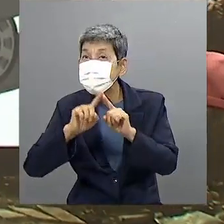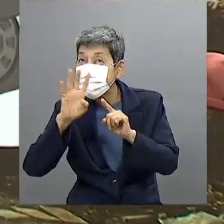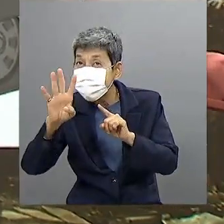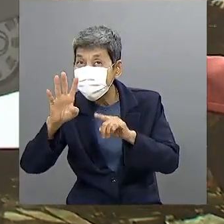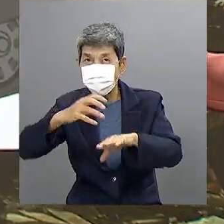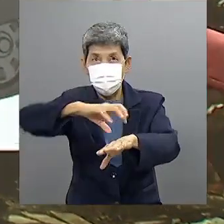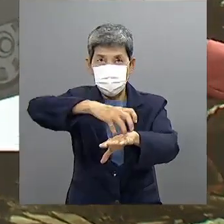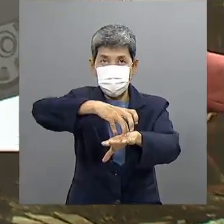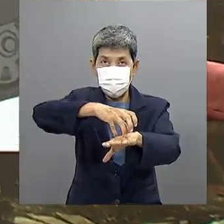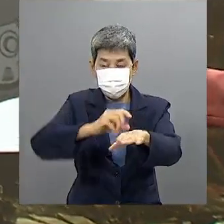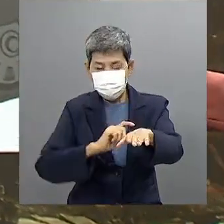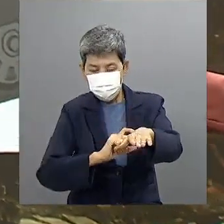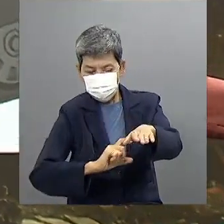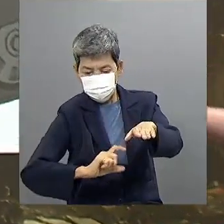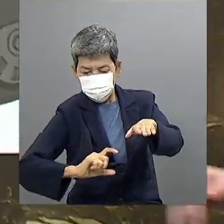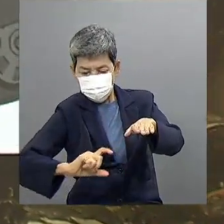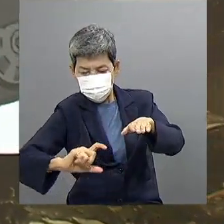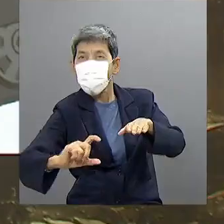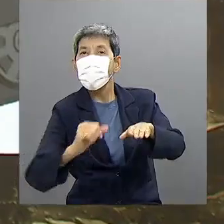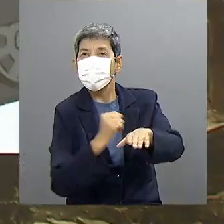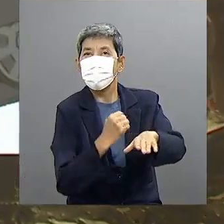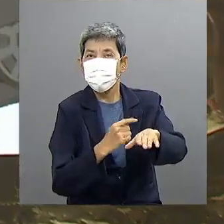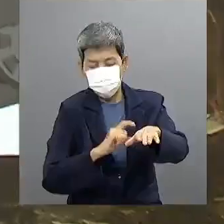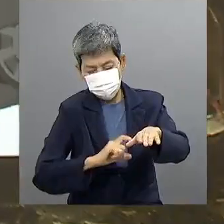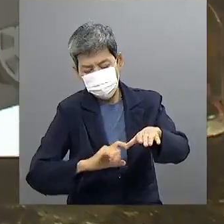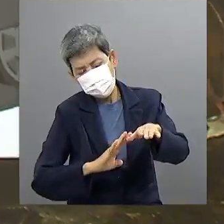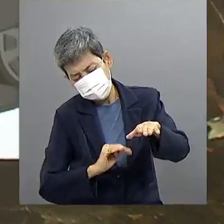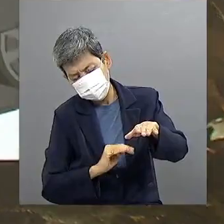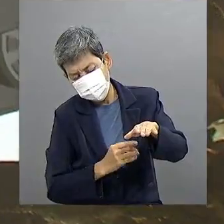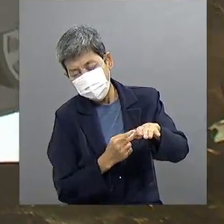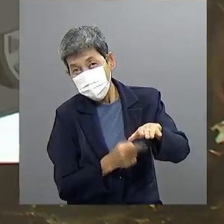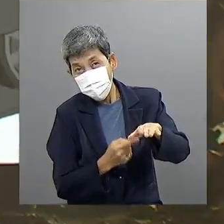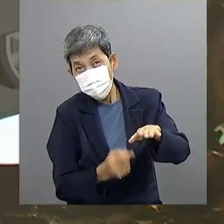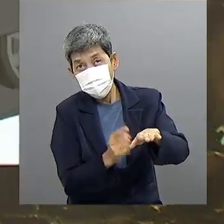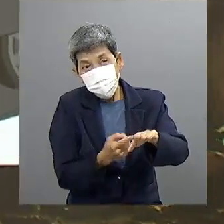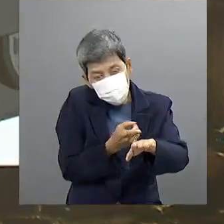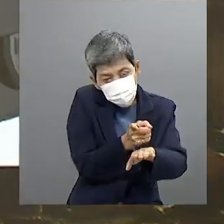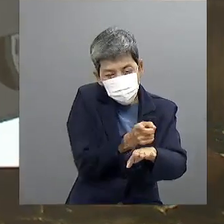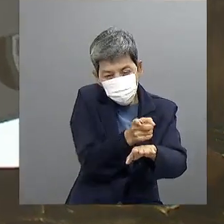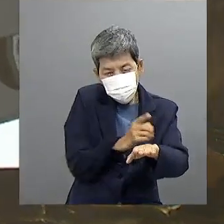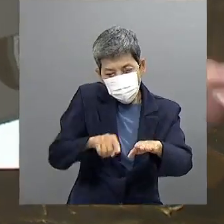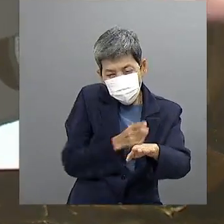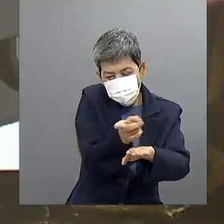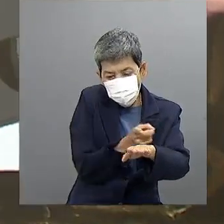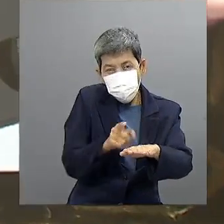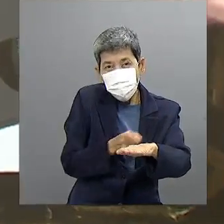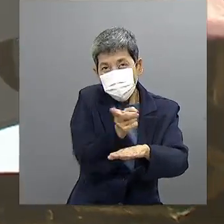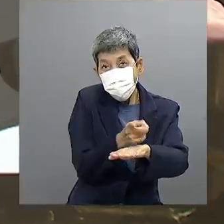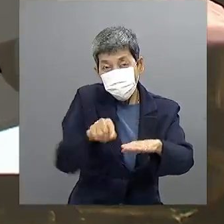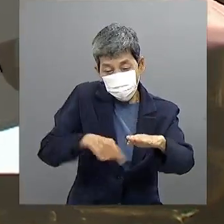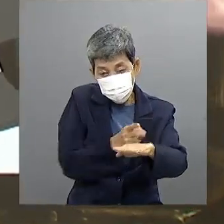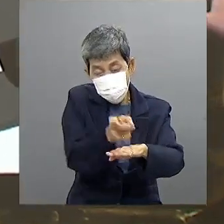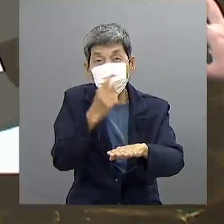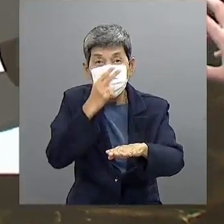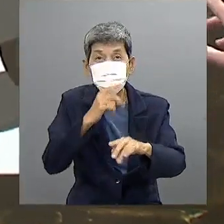สุนอยู่จำนวนมากอาจมีมากถึง40ลูกค่ะดังนั้นลองนึกภาพถ้ามีการโจมตีมาโดนพื้นที่บริเวณหมายเลข4นะค